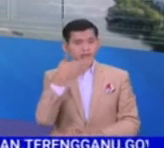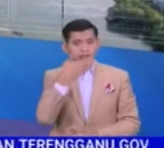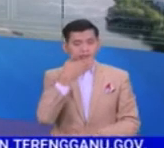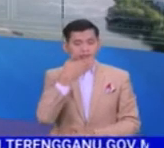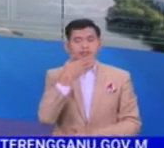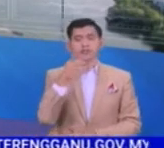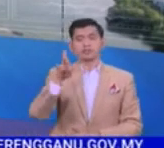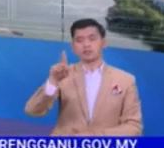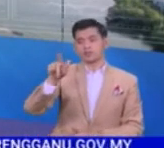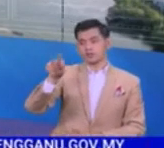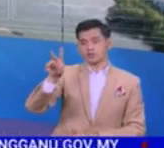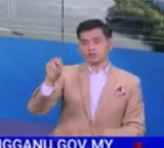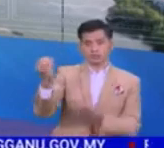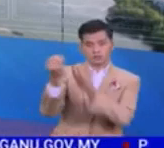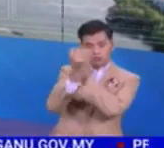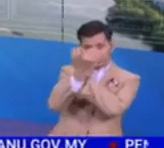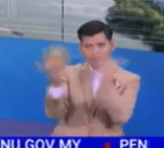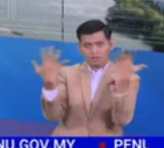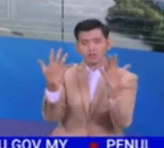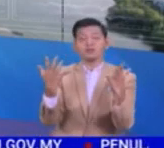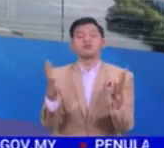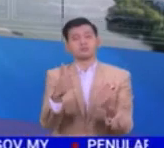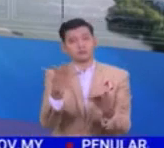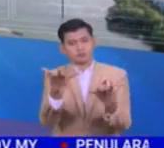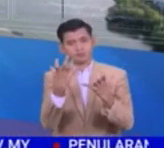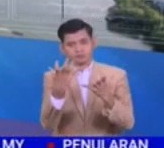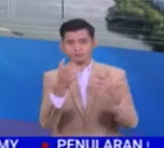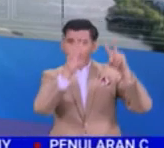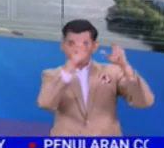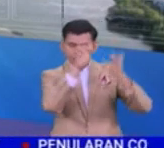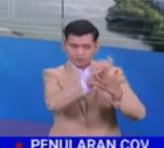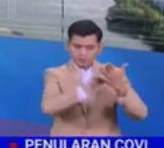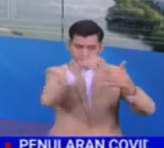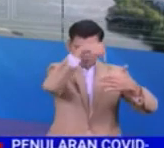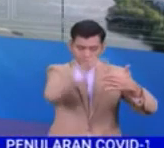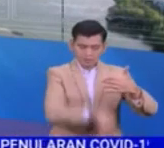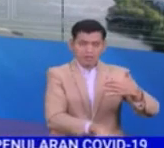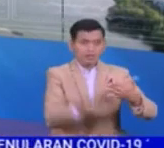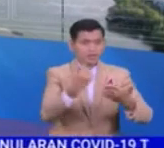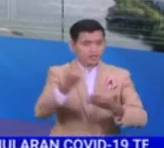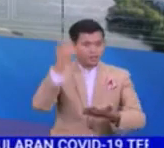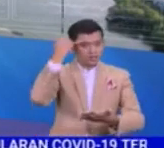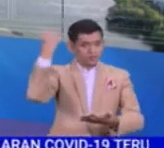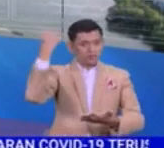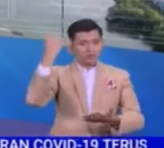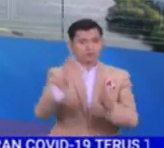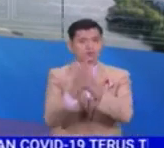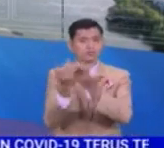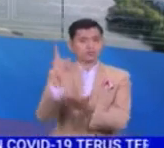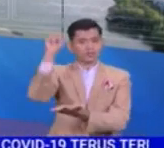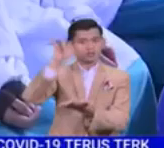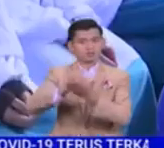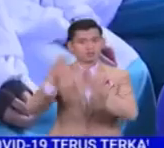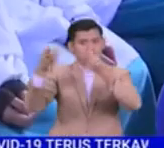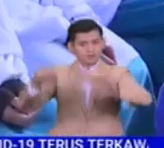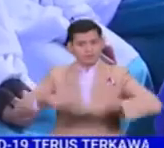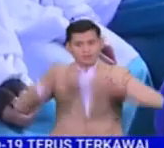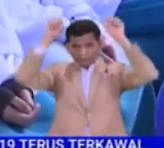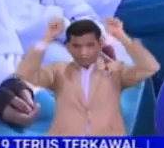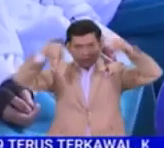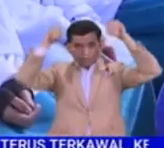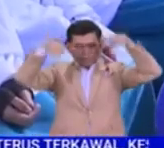Ruslan Muharram, ibadah mendalami ilmu agama ini menyemarakkan lagi keberkatan bulan suci ini.